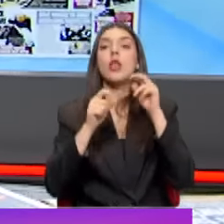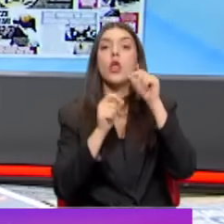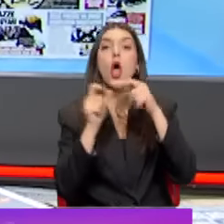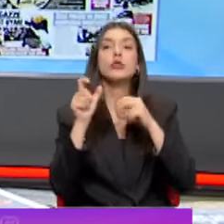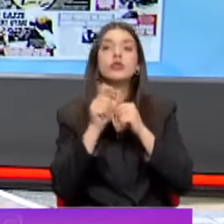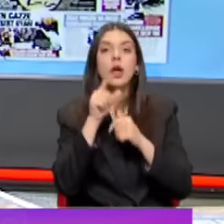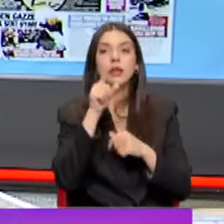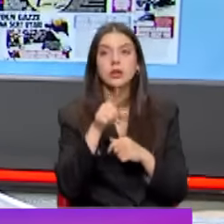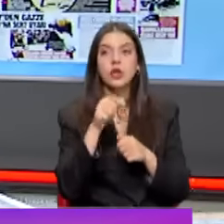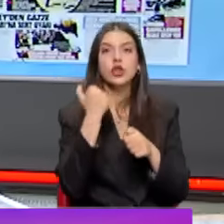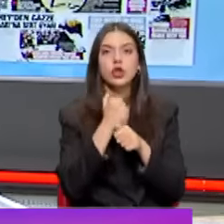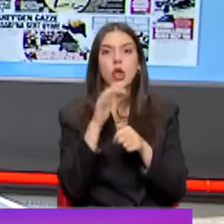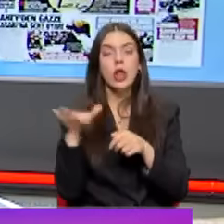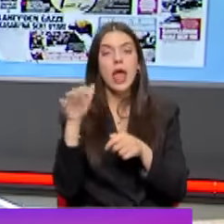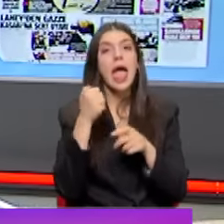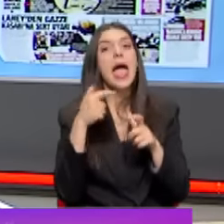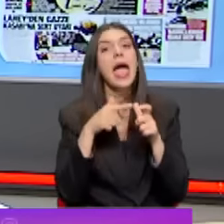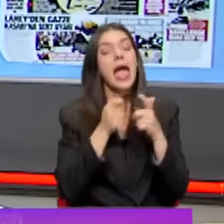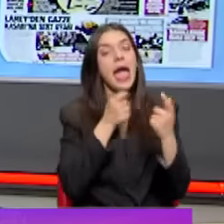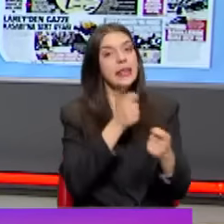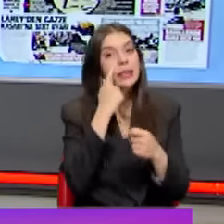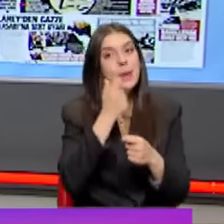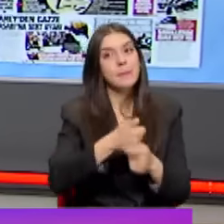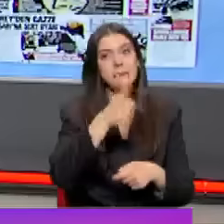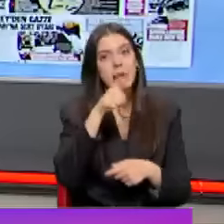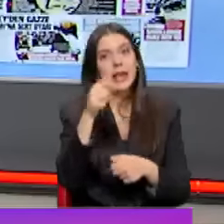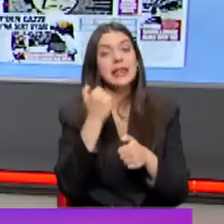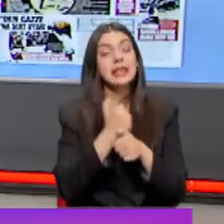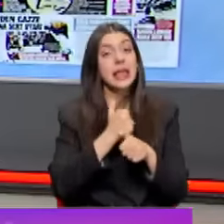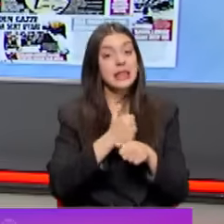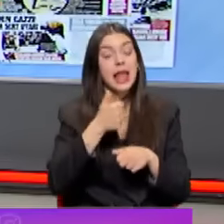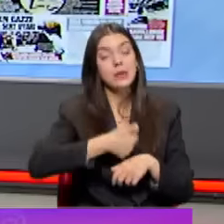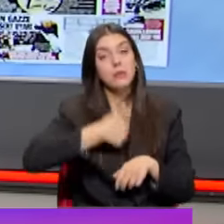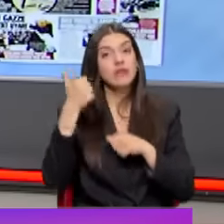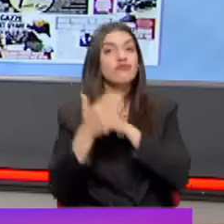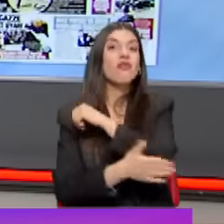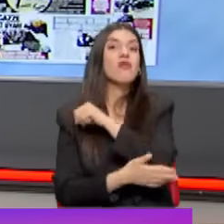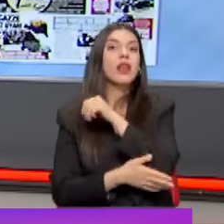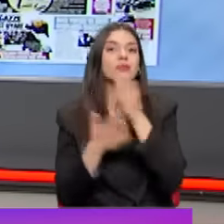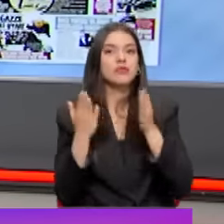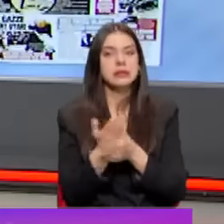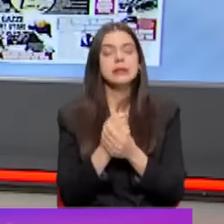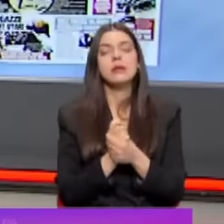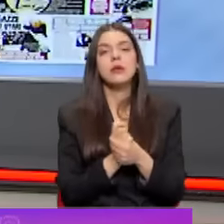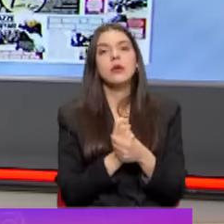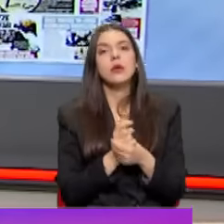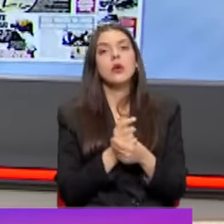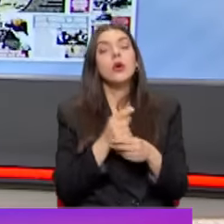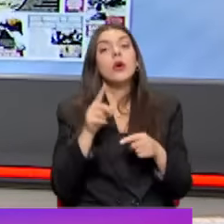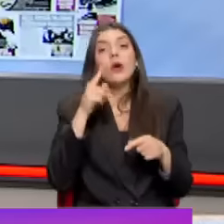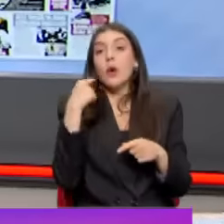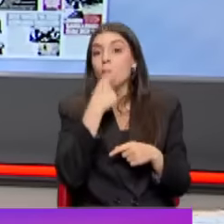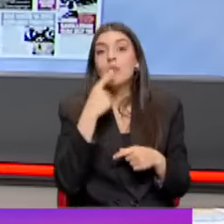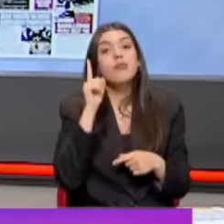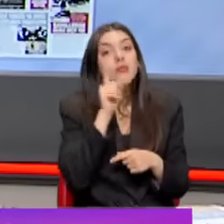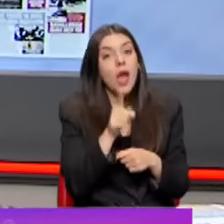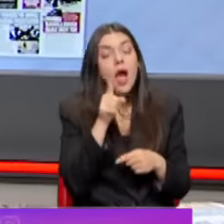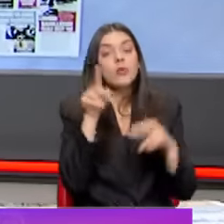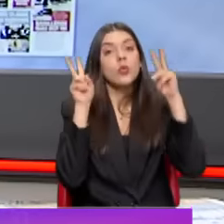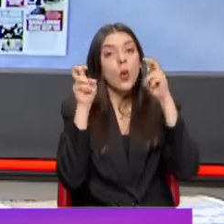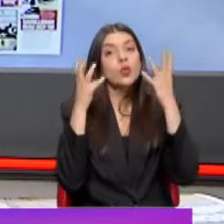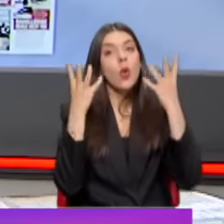gölge Eğitim Bakanı buradaydı Genel Başkan Yardımcısı ve dedi ki mülakat söz konusu olduğu için